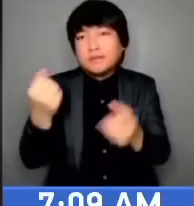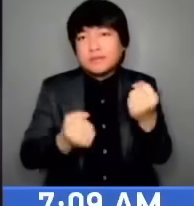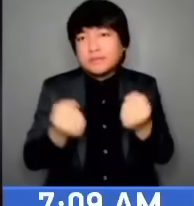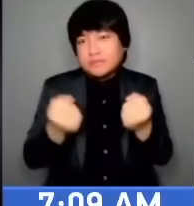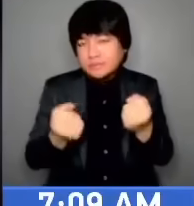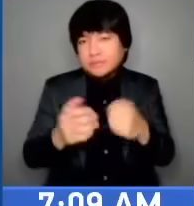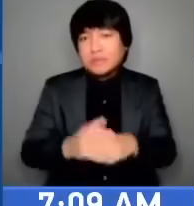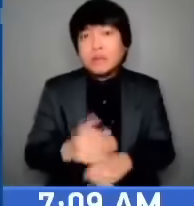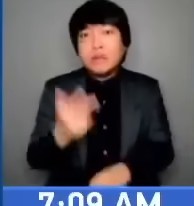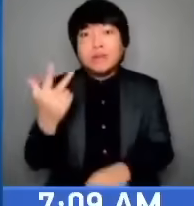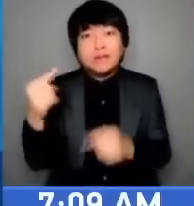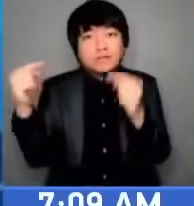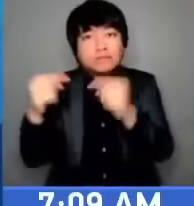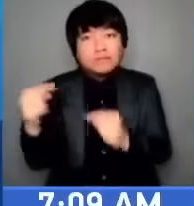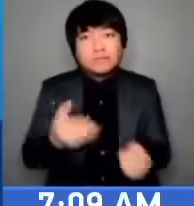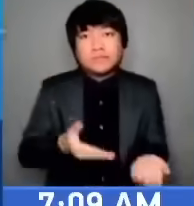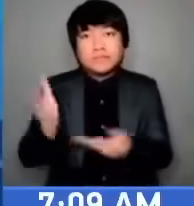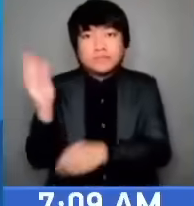na sila sa ospital.